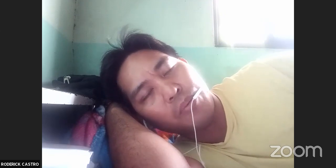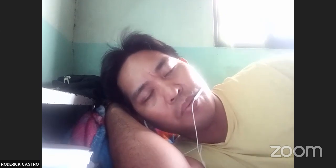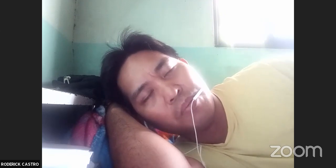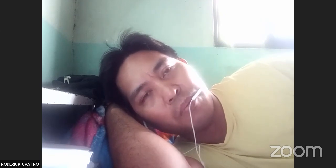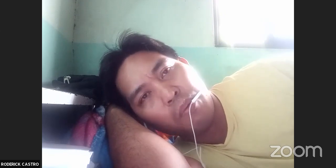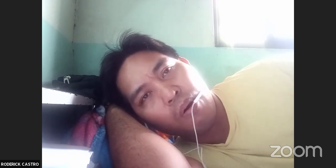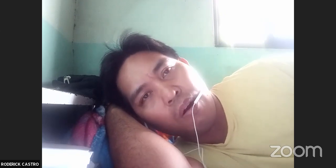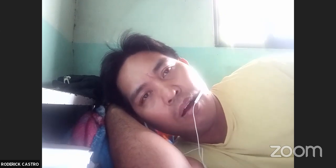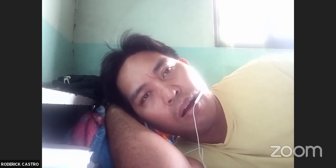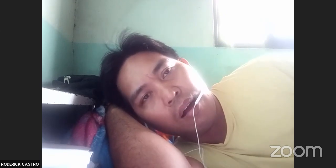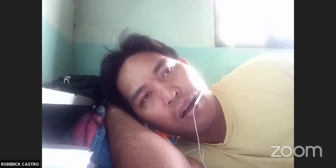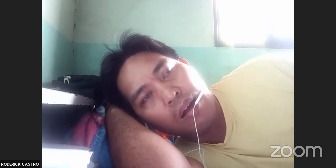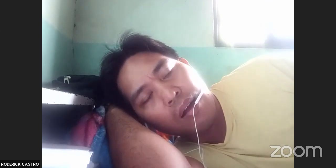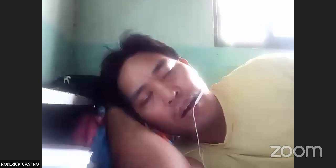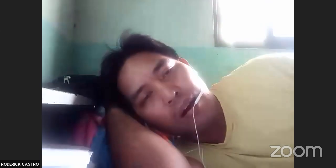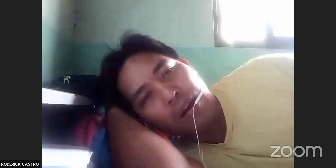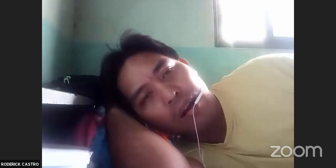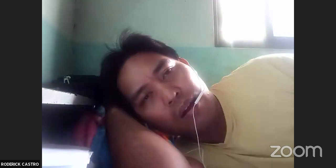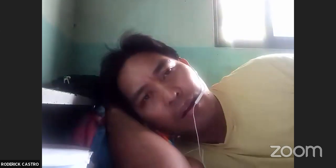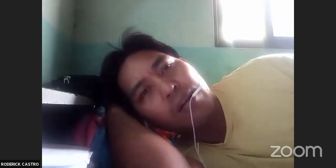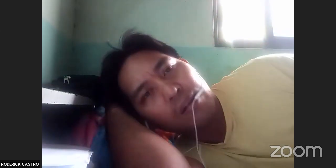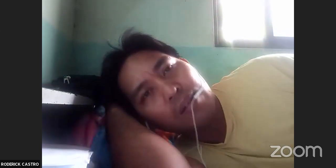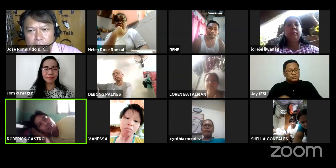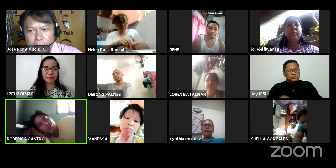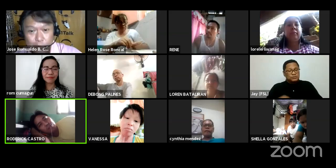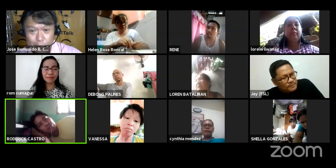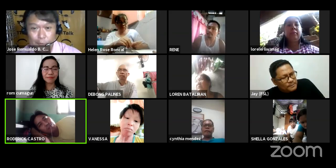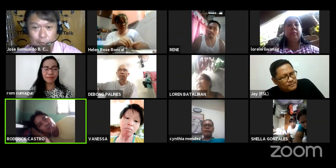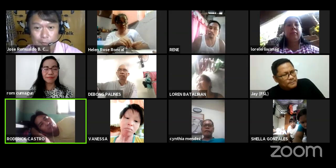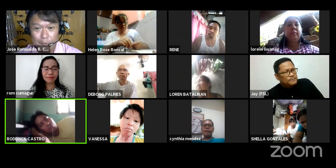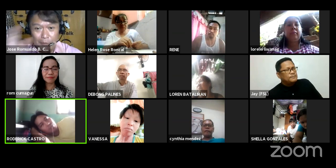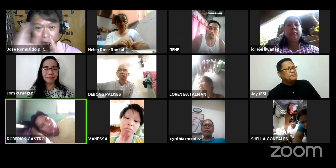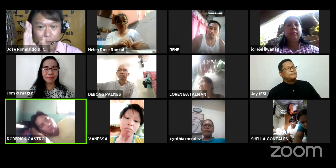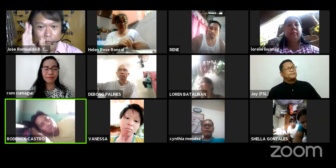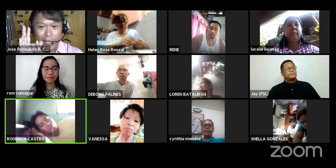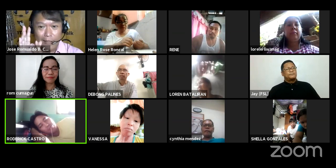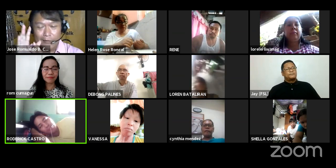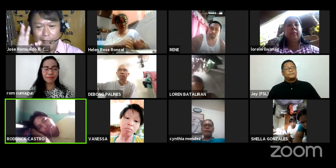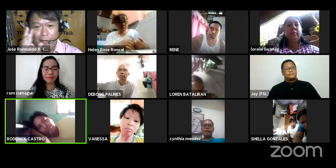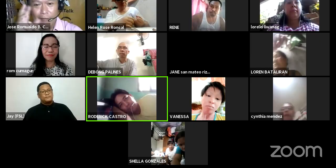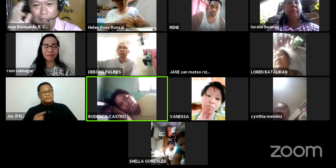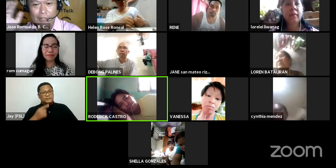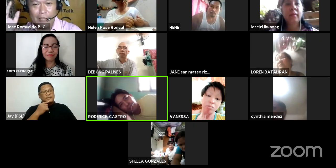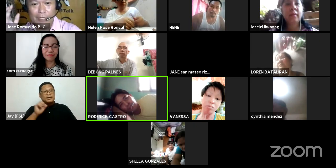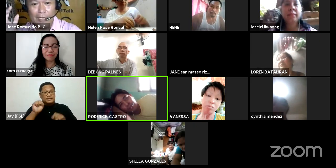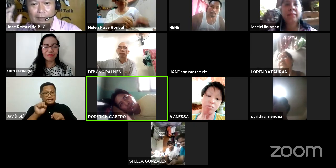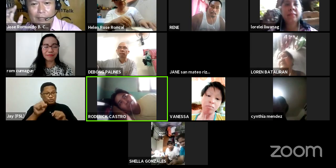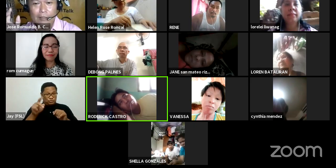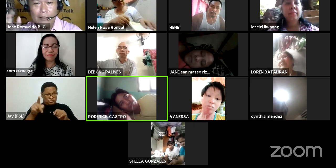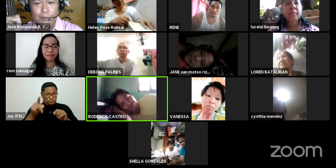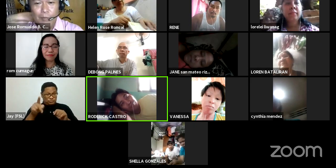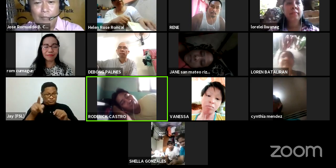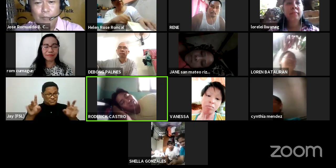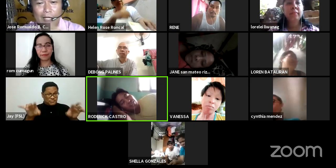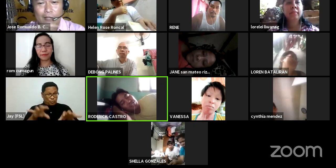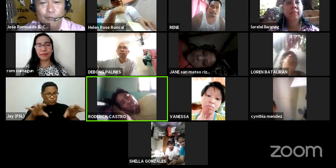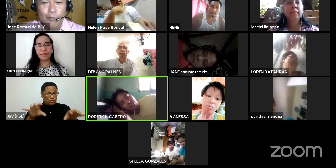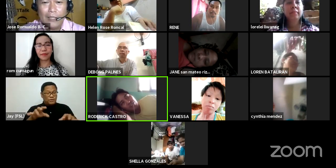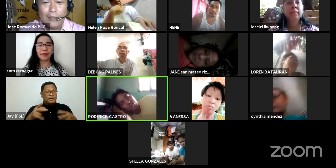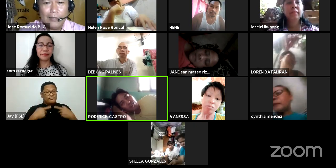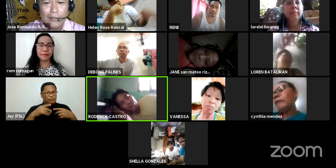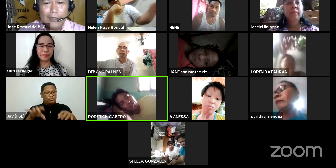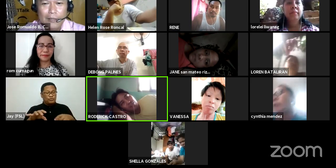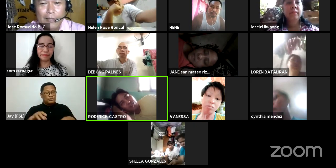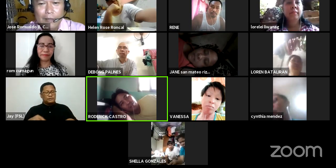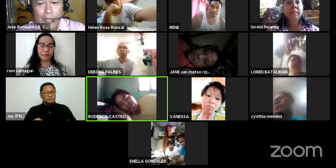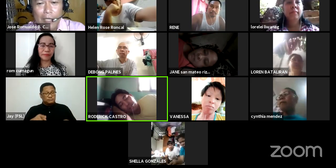Pidaw. I see. Okay. Sige. So yung may job ka, di ba? May job ka. Plano